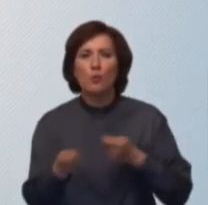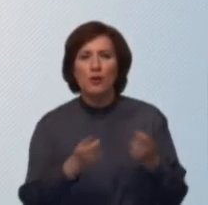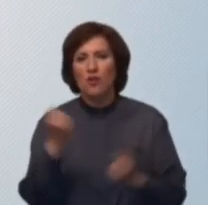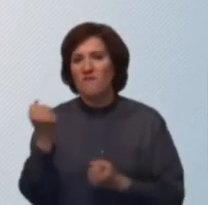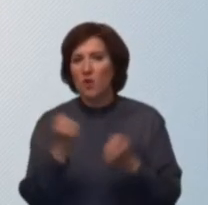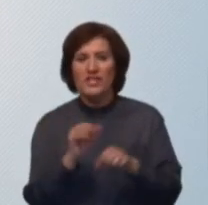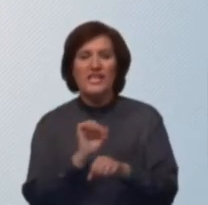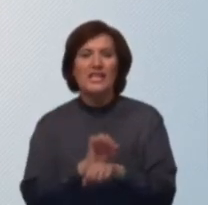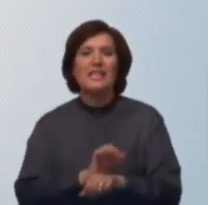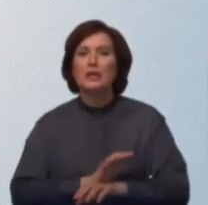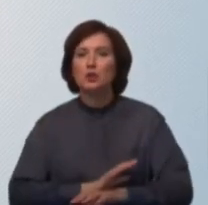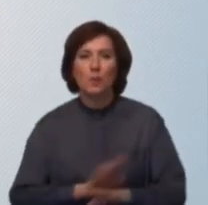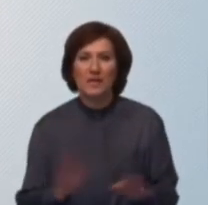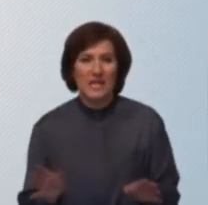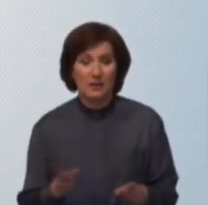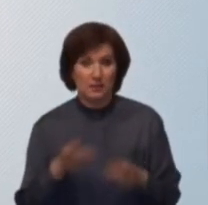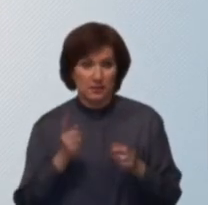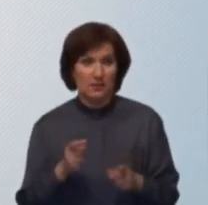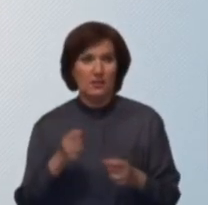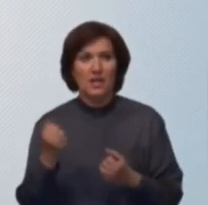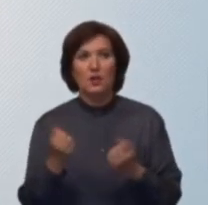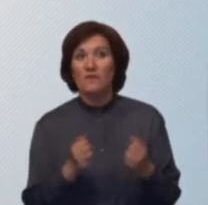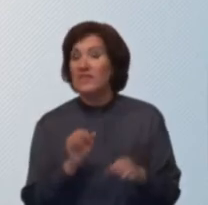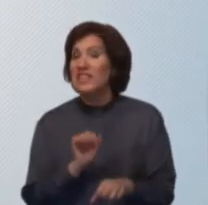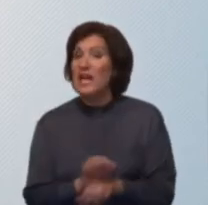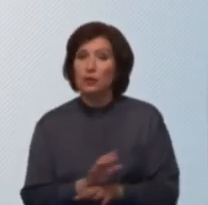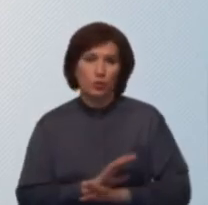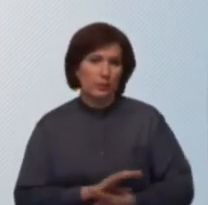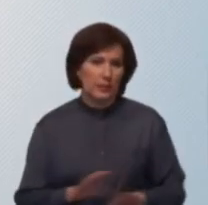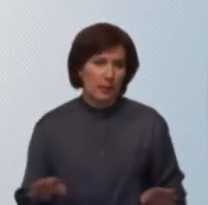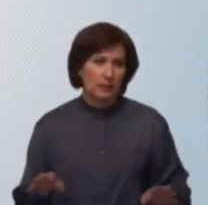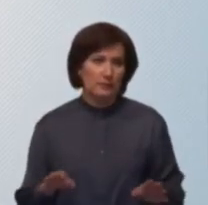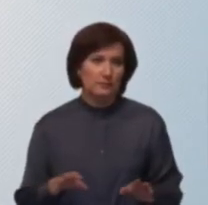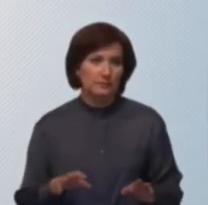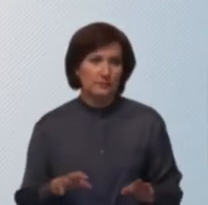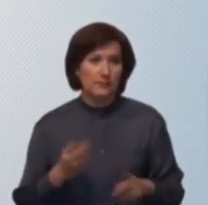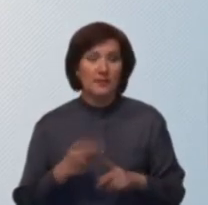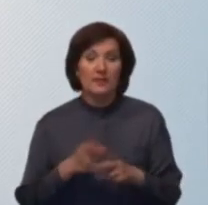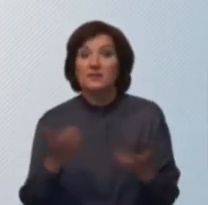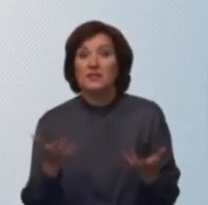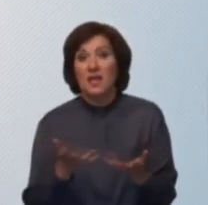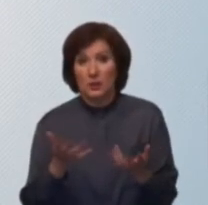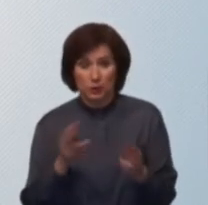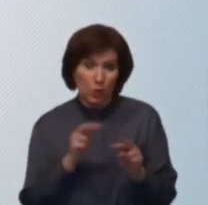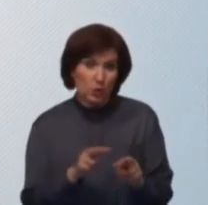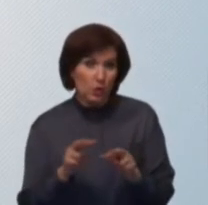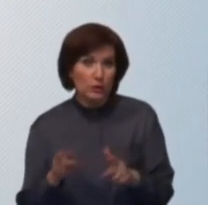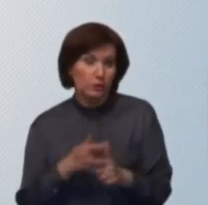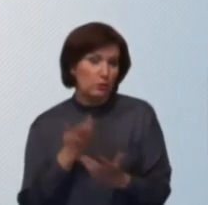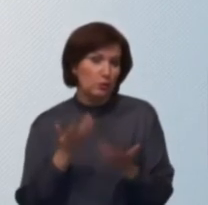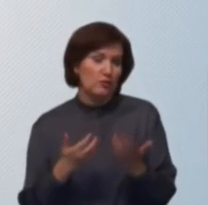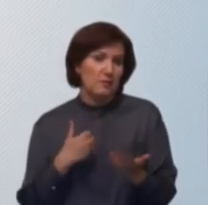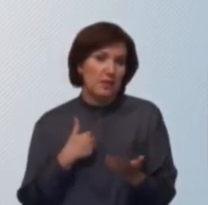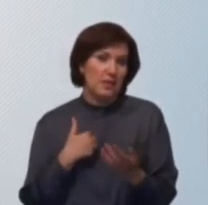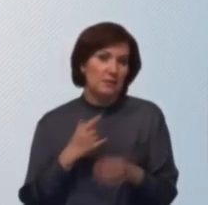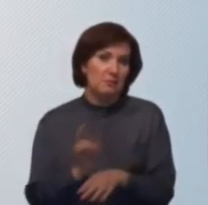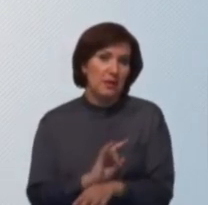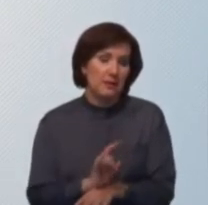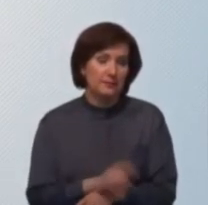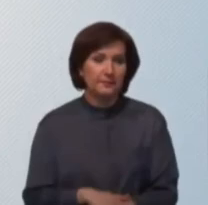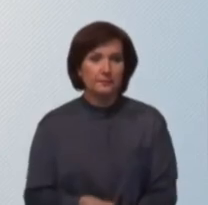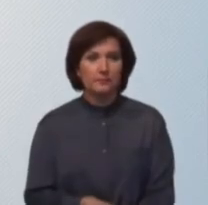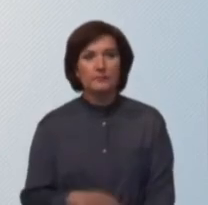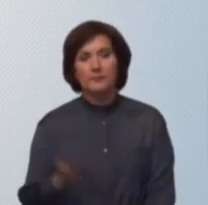не зупиняються. І дійсно, водії от не зупинялися. Це якось контролюється, чи, можливо, мені там збрехали?